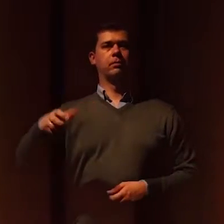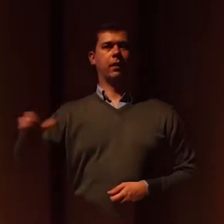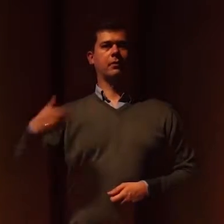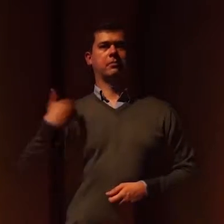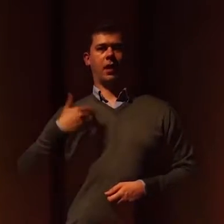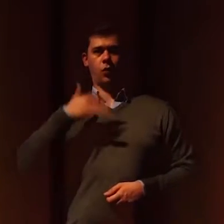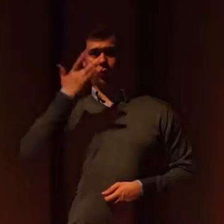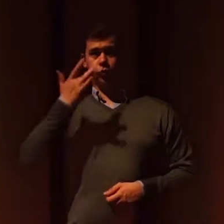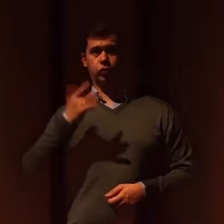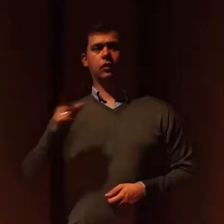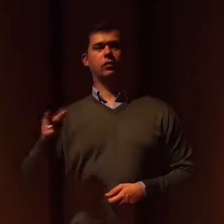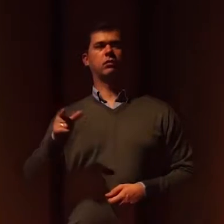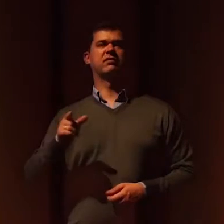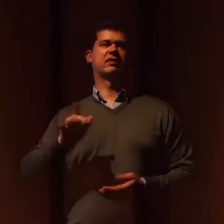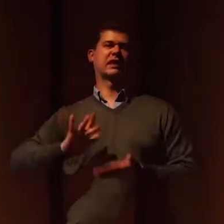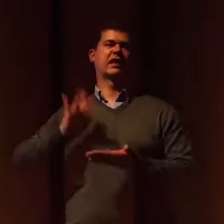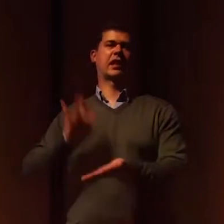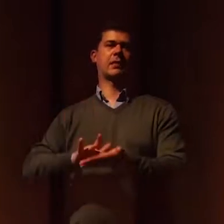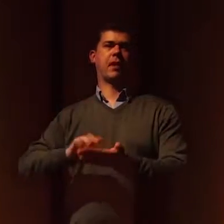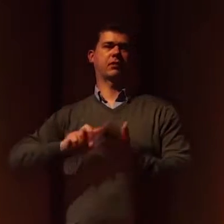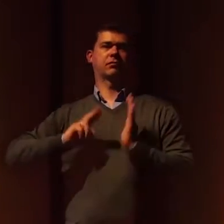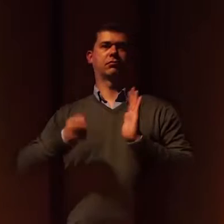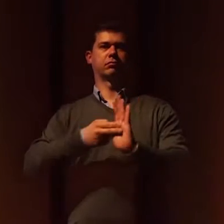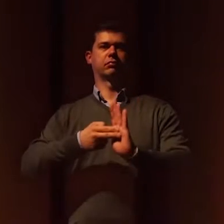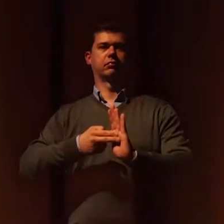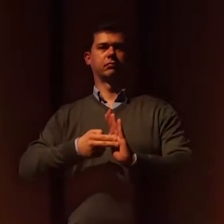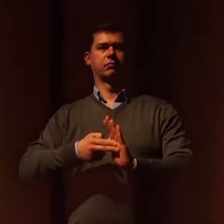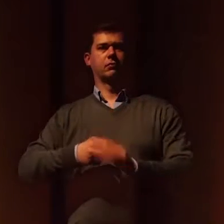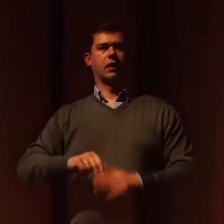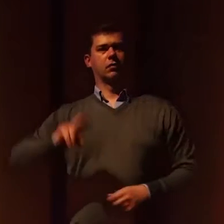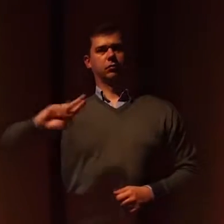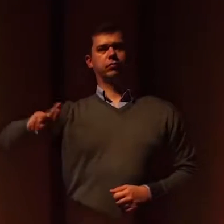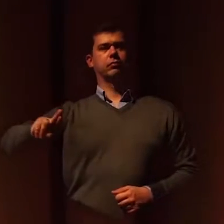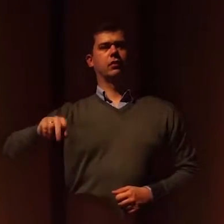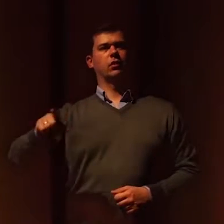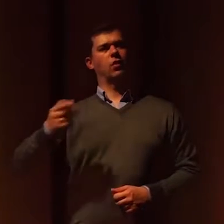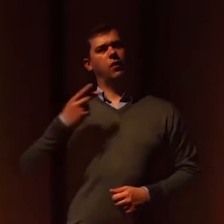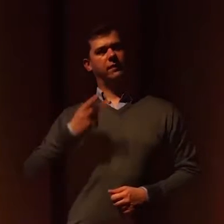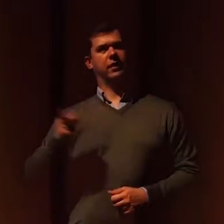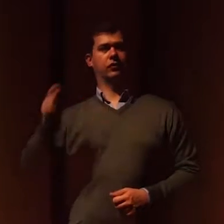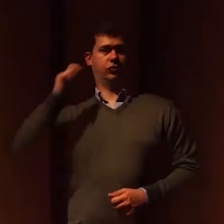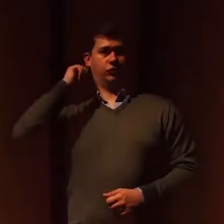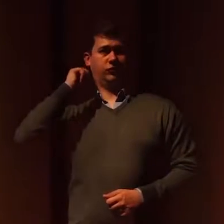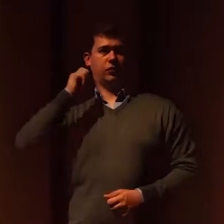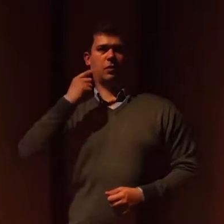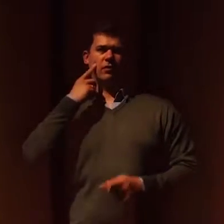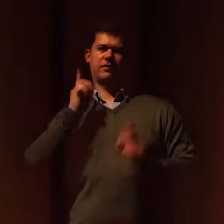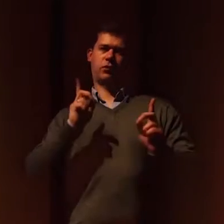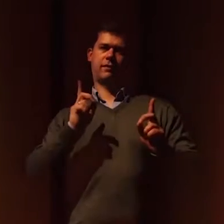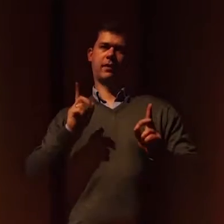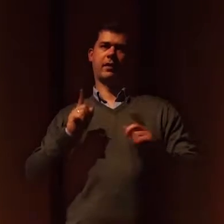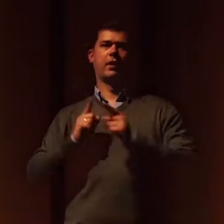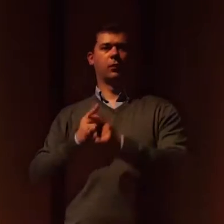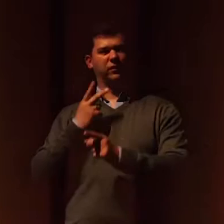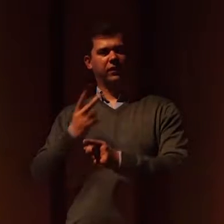białorusinów jako grupy stygmatyzowane w Polsce i ona zwraca uwagę na to w jaki sposób